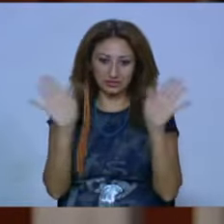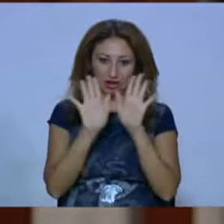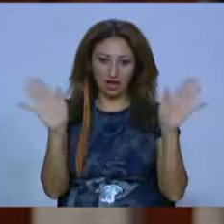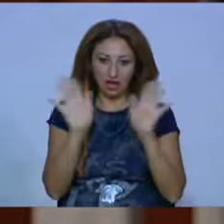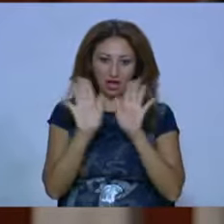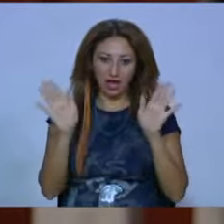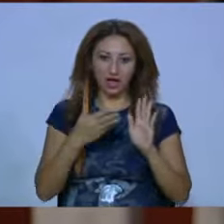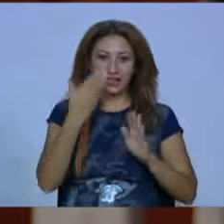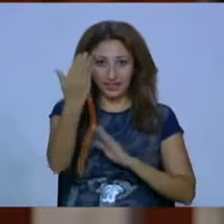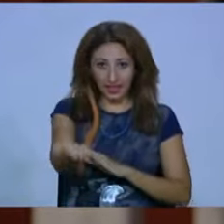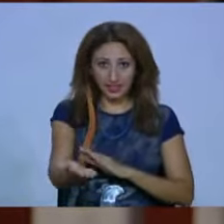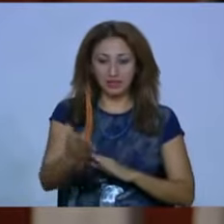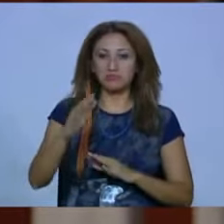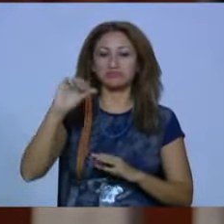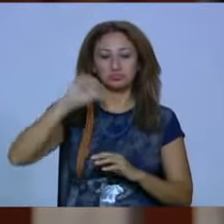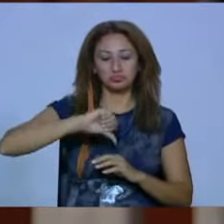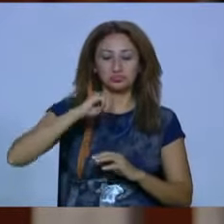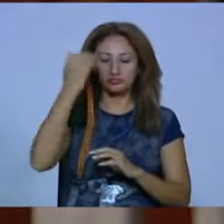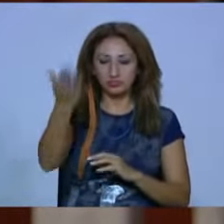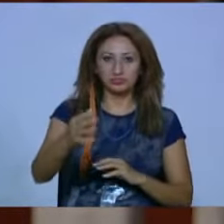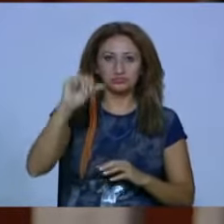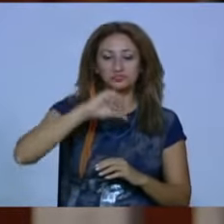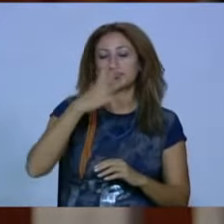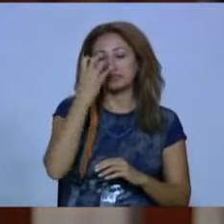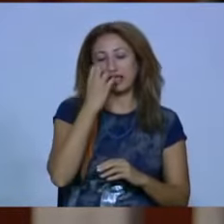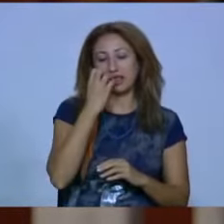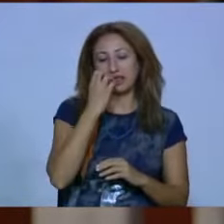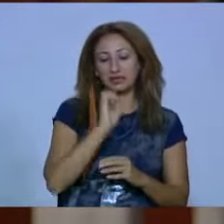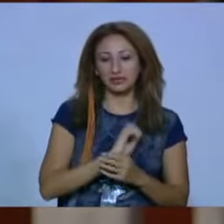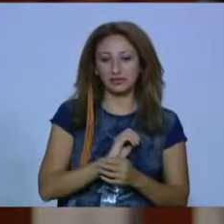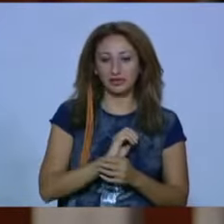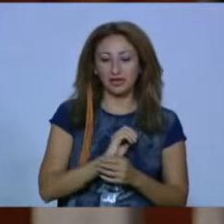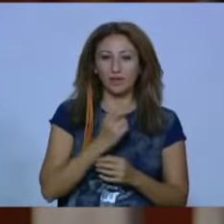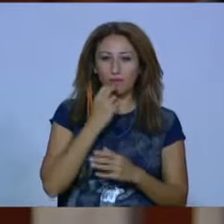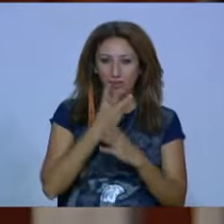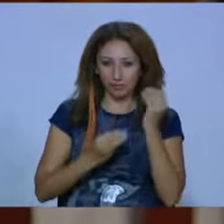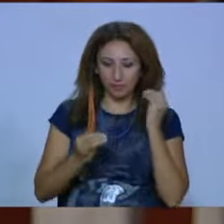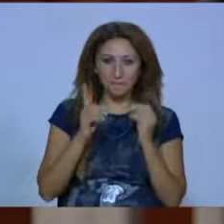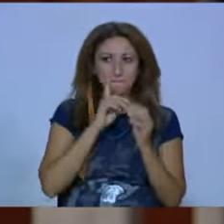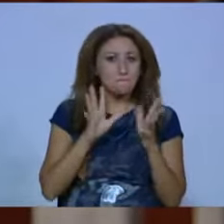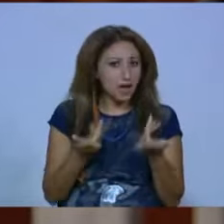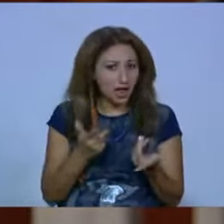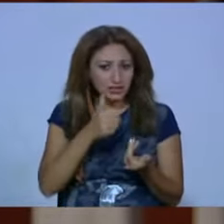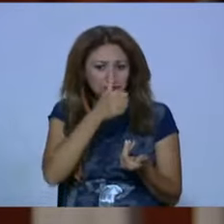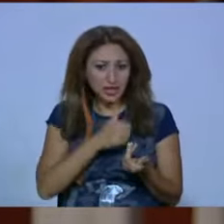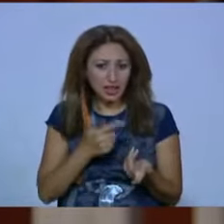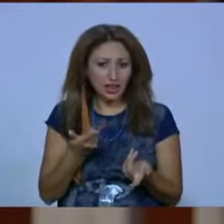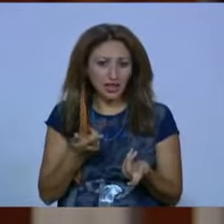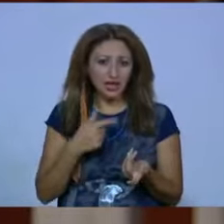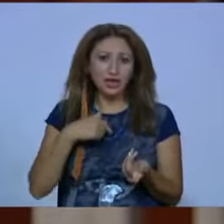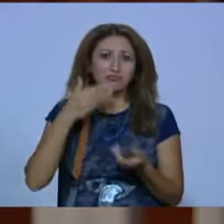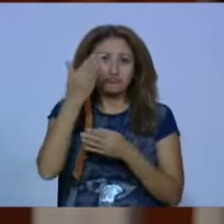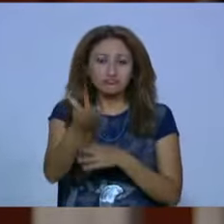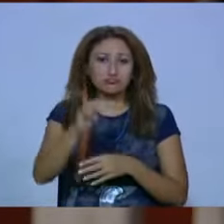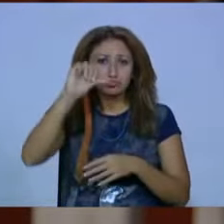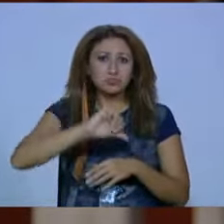مره واترفض. فرجع حزين جدا. فماما الله يرحمها قالت له مالك يا علاء؟ قال دي تاني مره ان انا